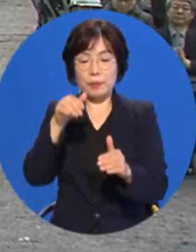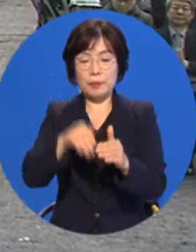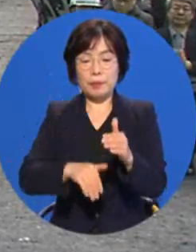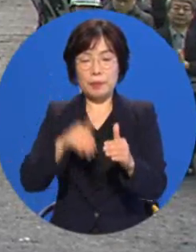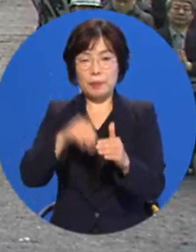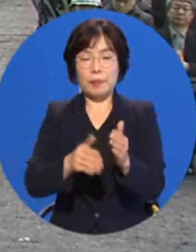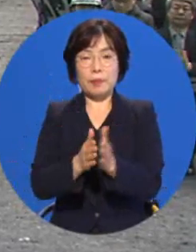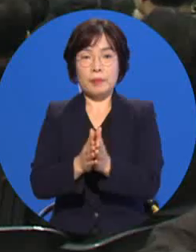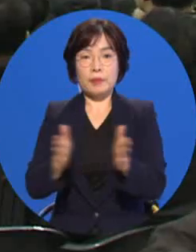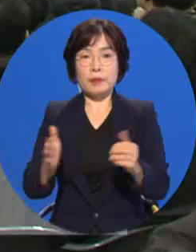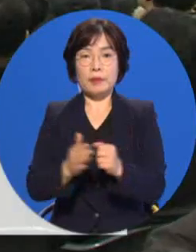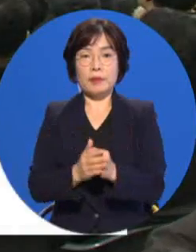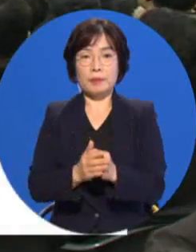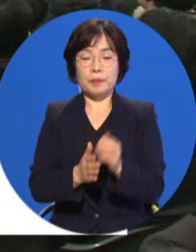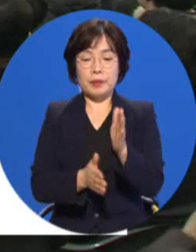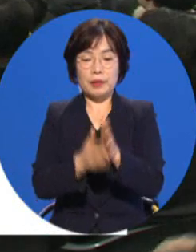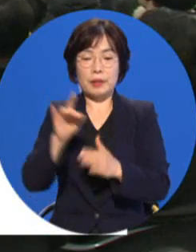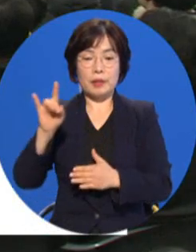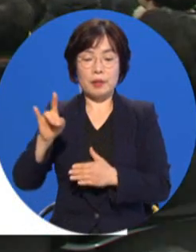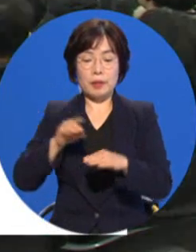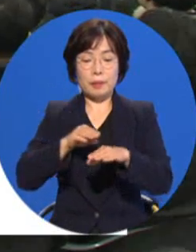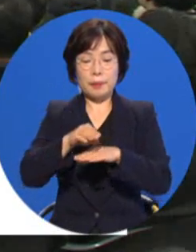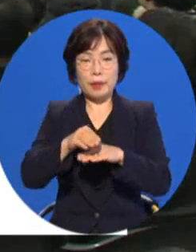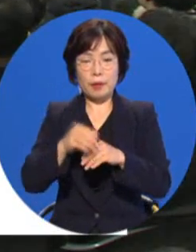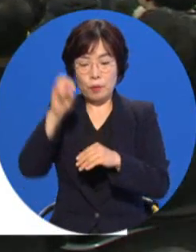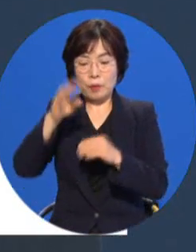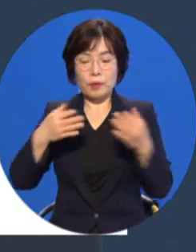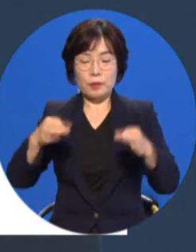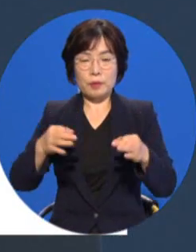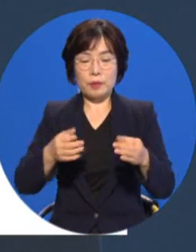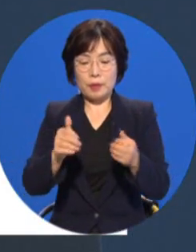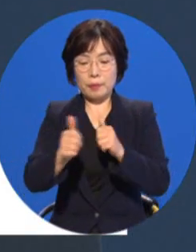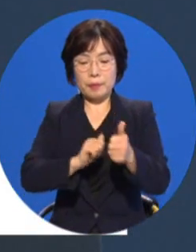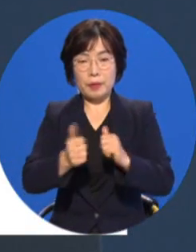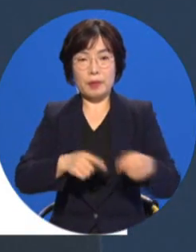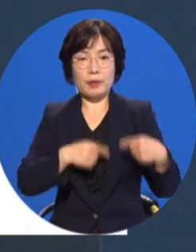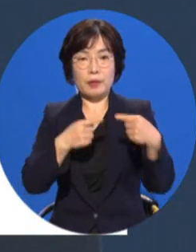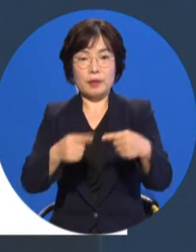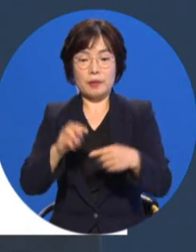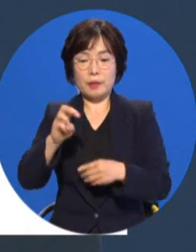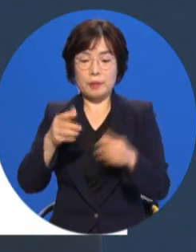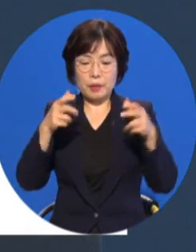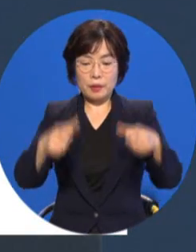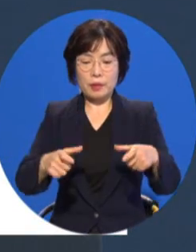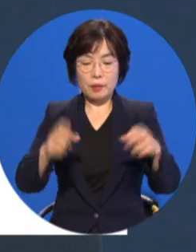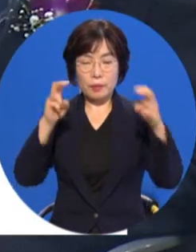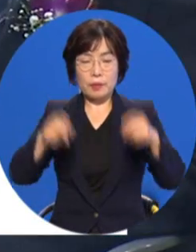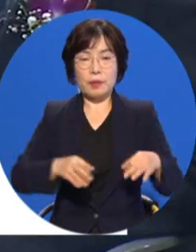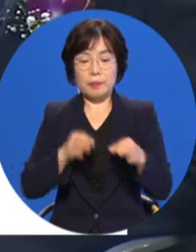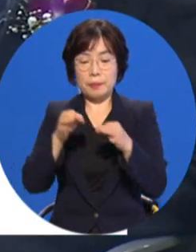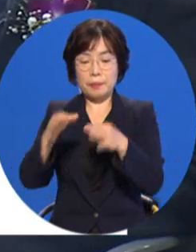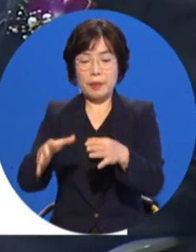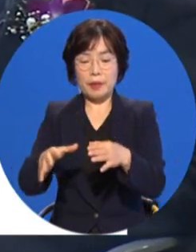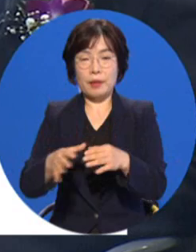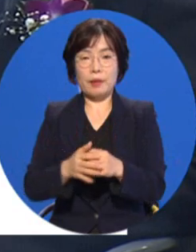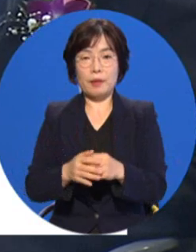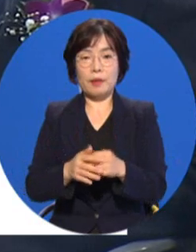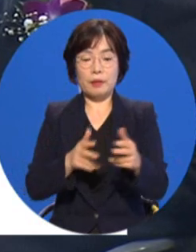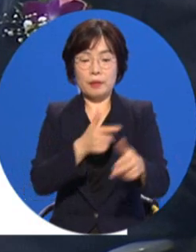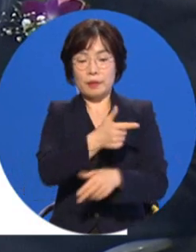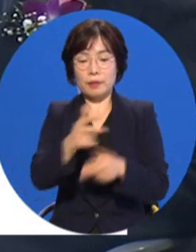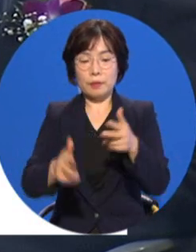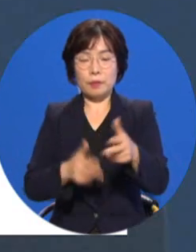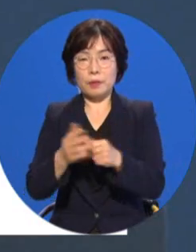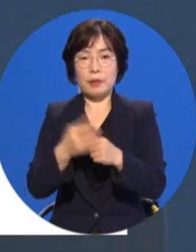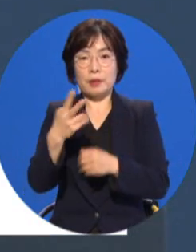순간입니다. 광주시와 현대차, 광주은행이 대주주로 참여하고 30여 개 지역기업이 투자한 글로벌 모터스는